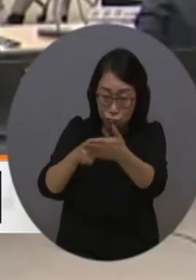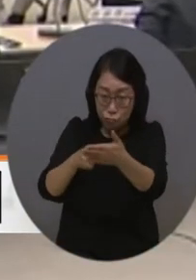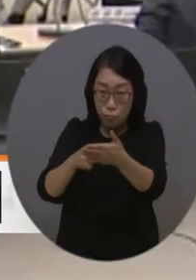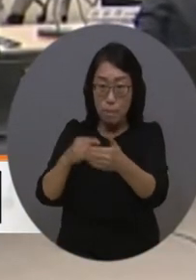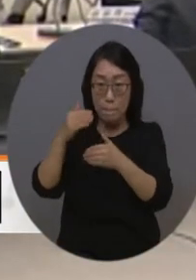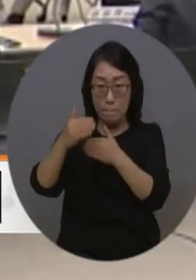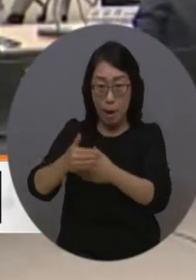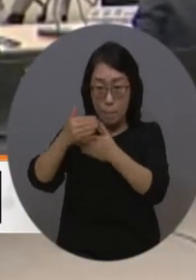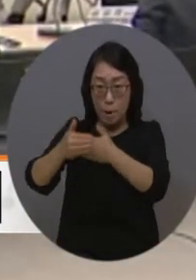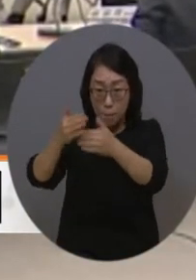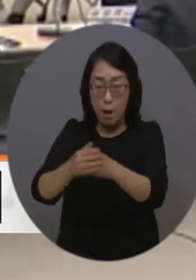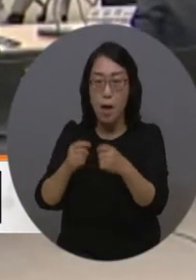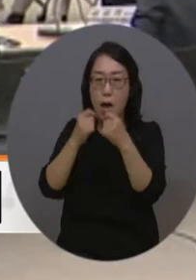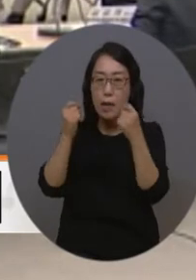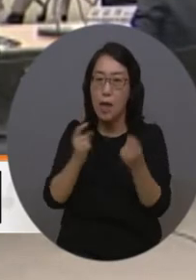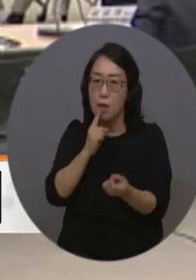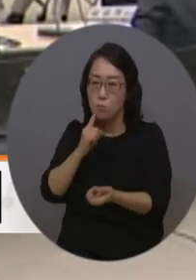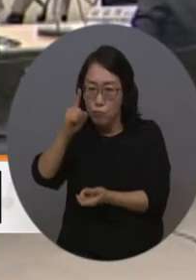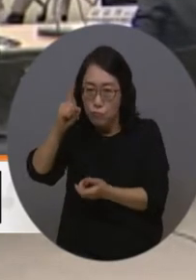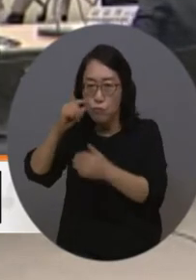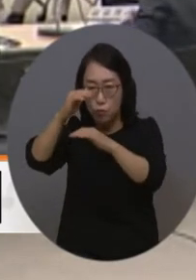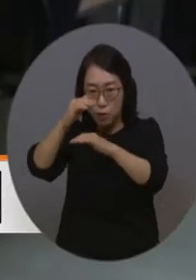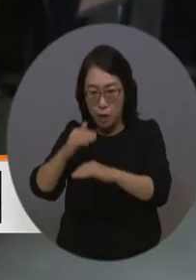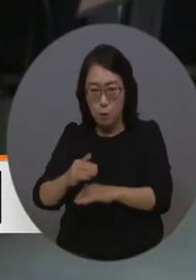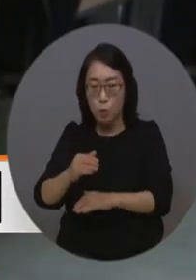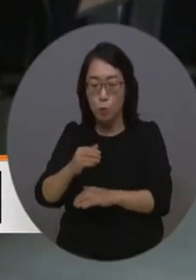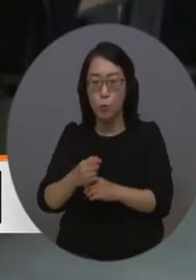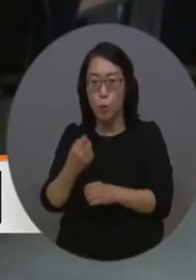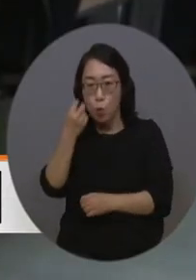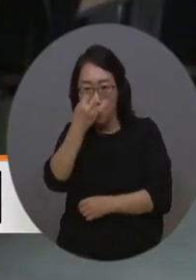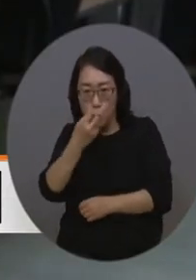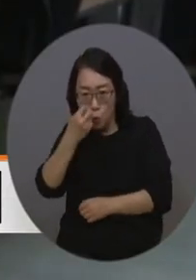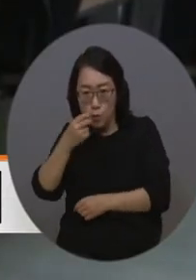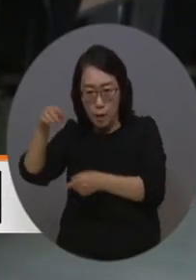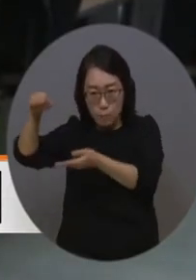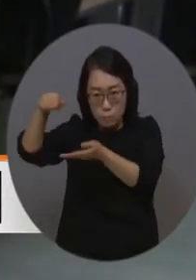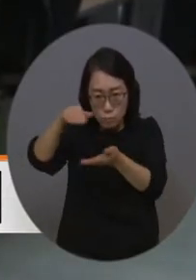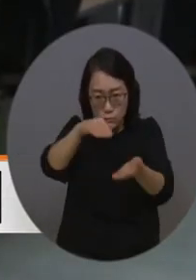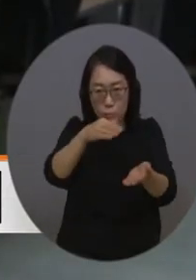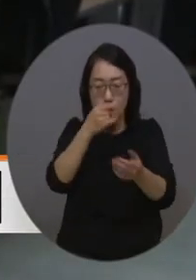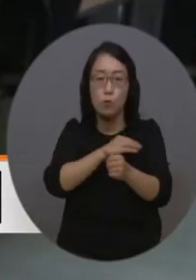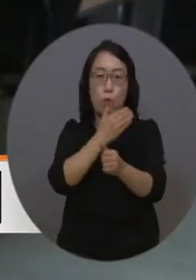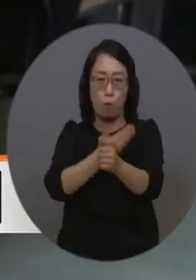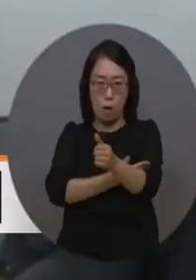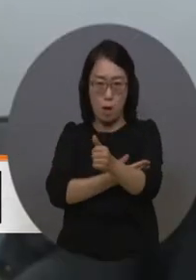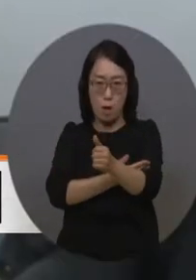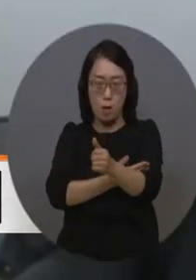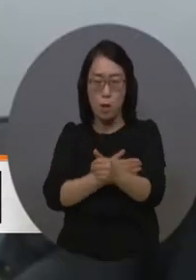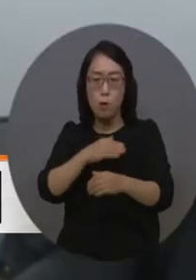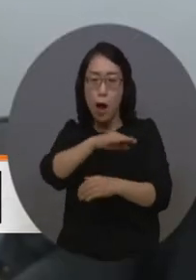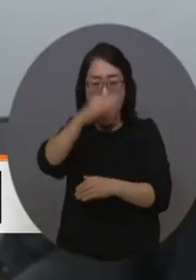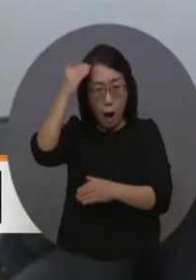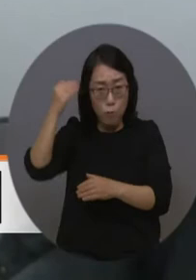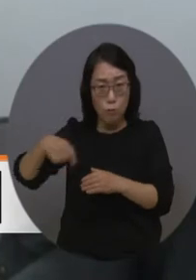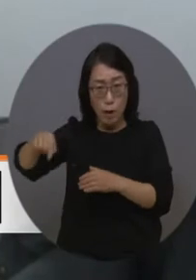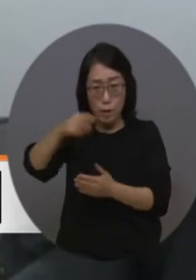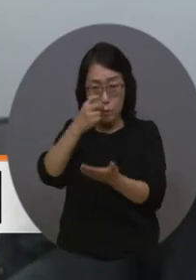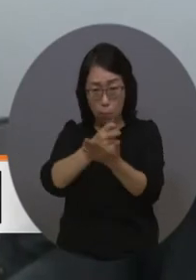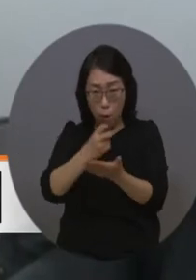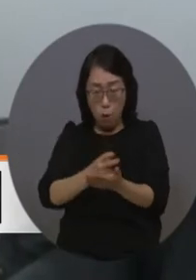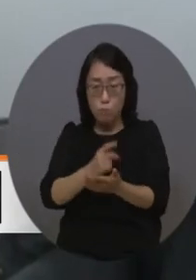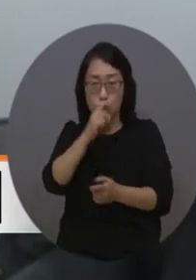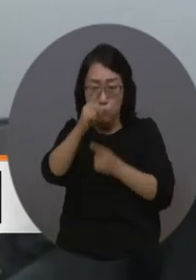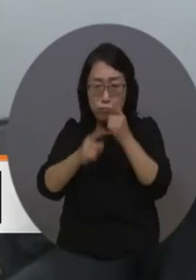개인진정과 직권조사권을 담고 있습니다. 개인진정은 국내의 권리구제 절차를 모두 거쳤음에도